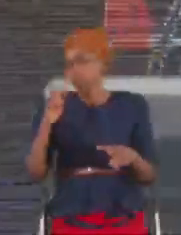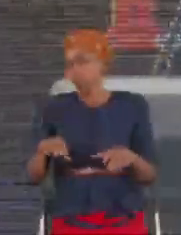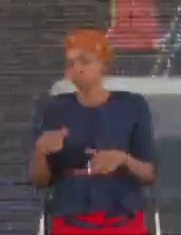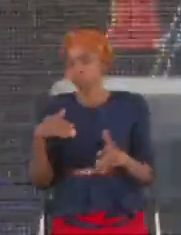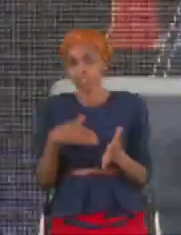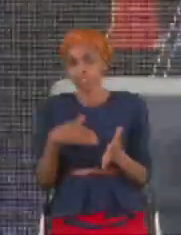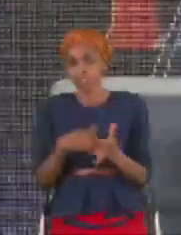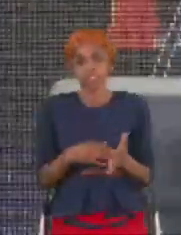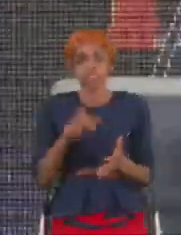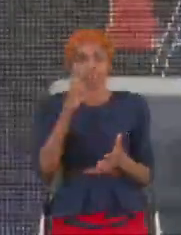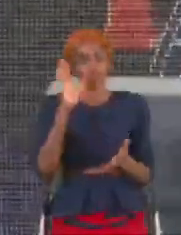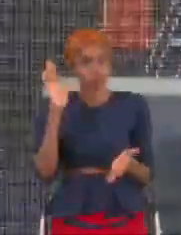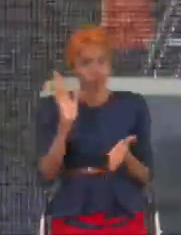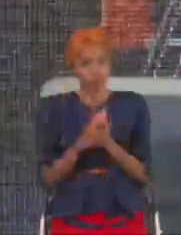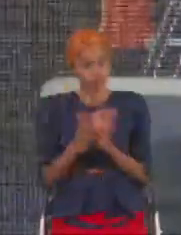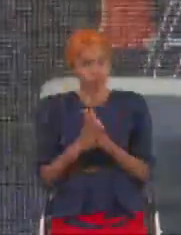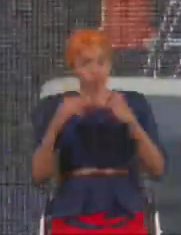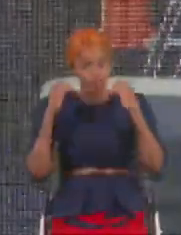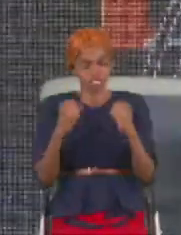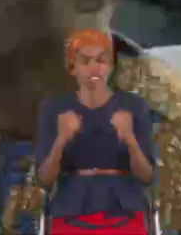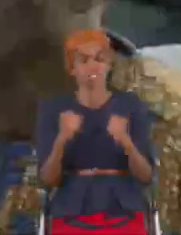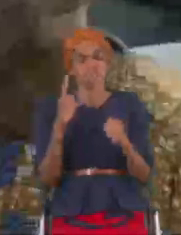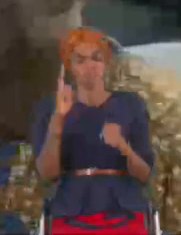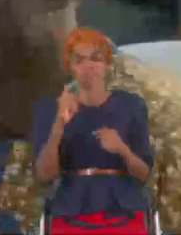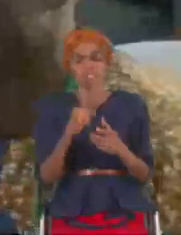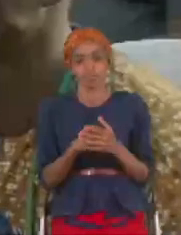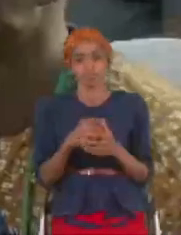tu faisais le mal